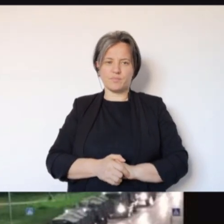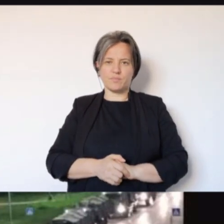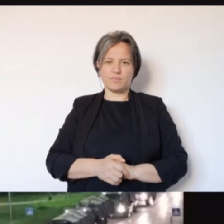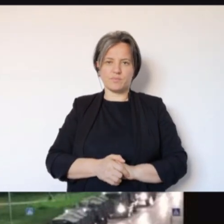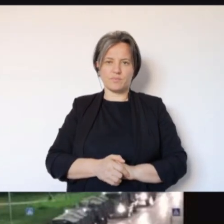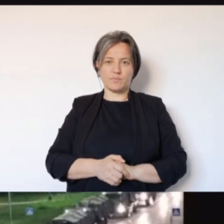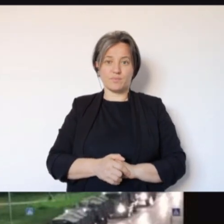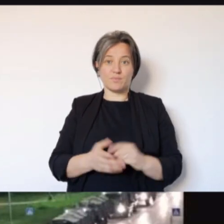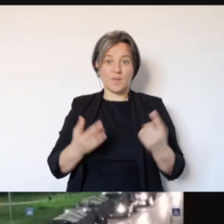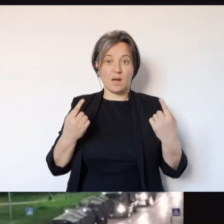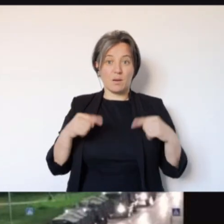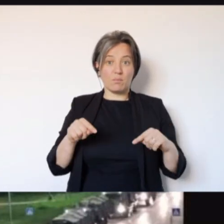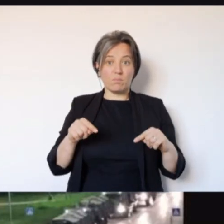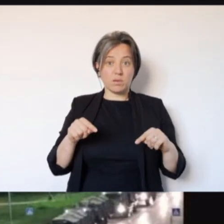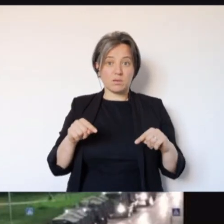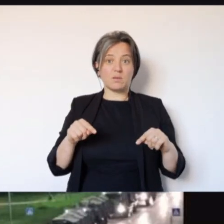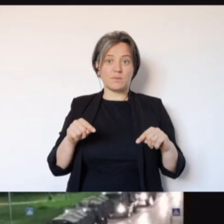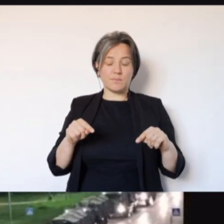E questo